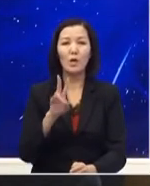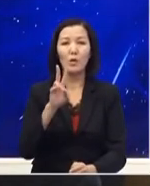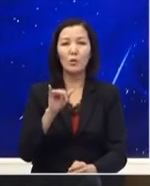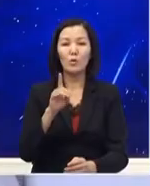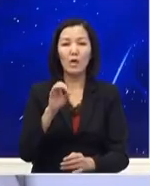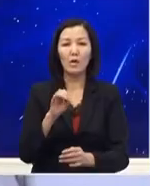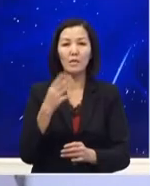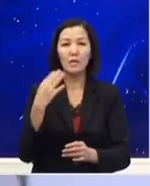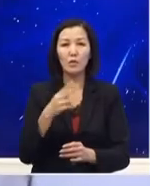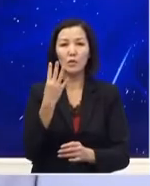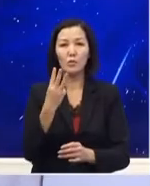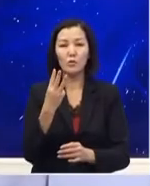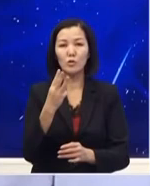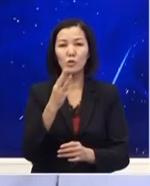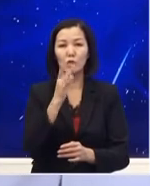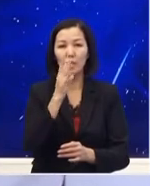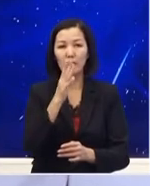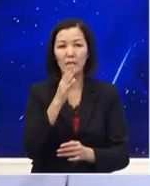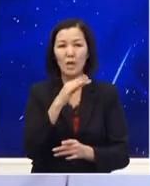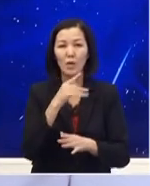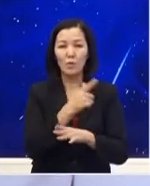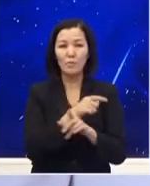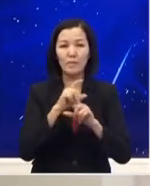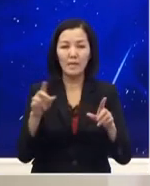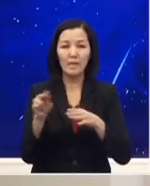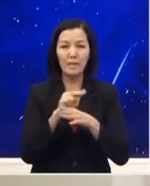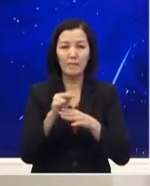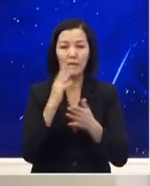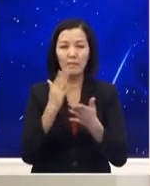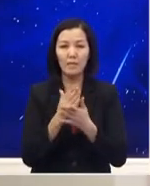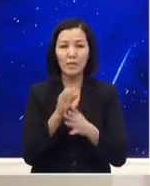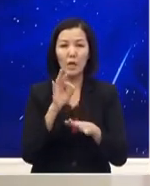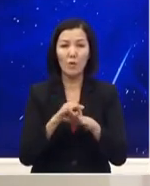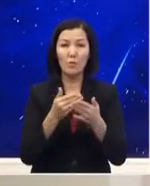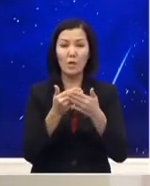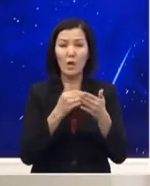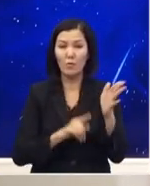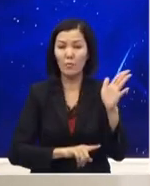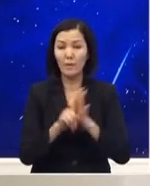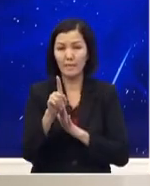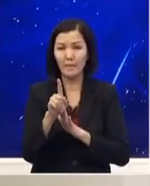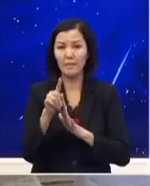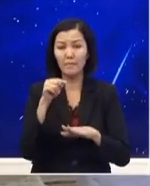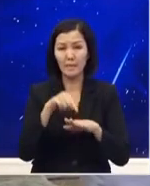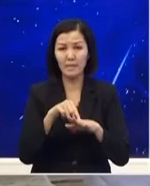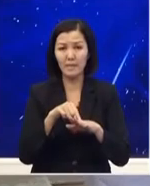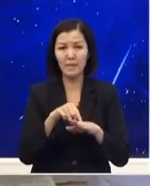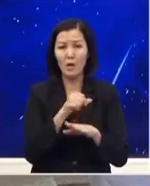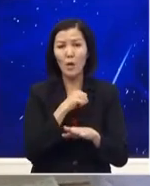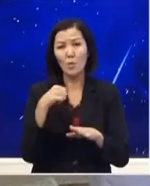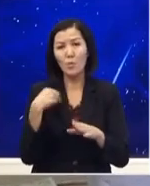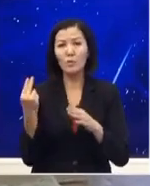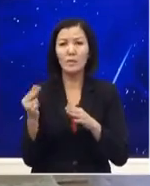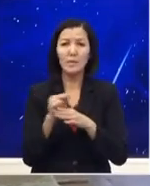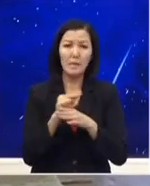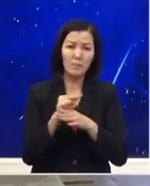Ақсу ауданының тұрғыны, облыстық көпсалалы клиникада емделіп жатырым. Аурудың алғашқы белгілері пайда болғанда, ол өзін өзі